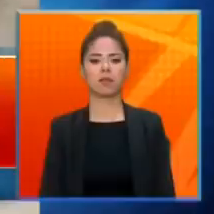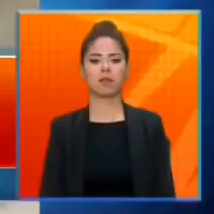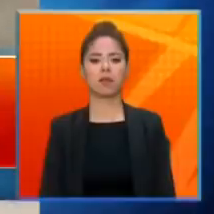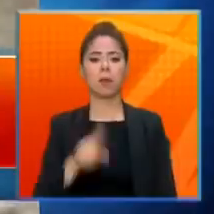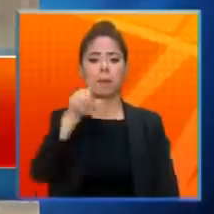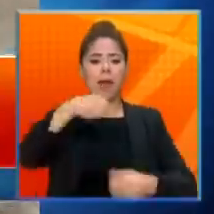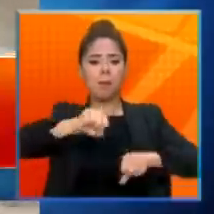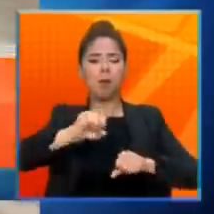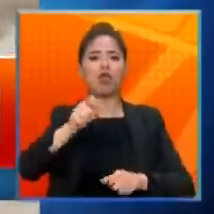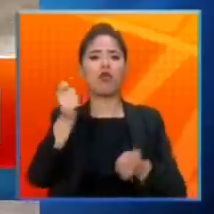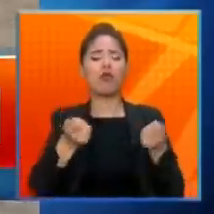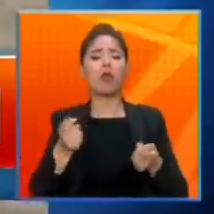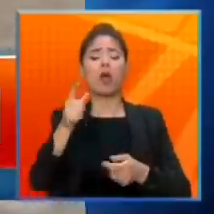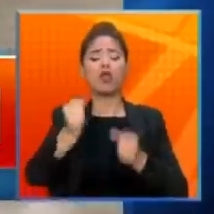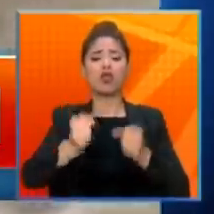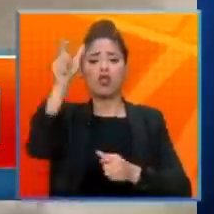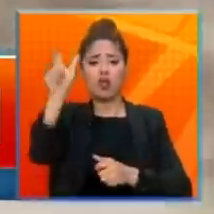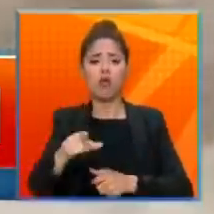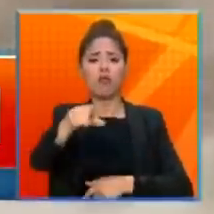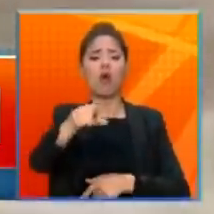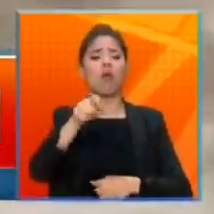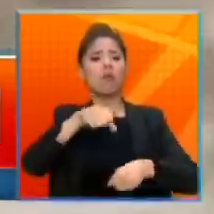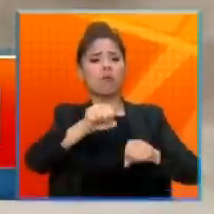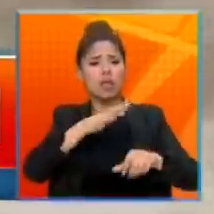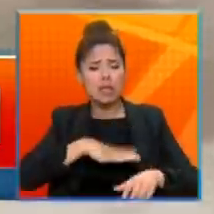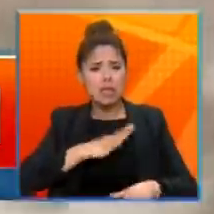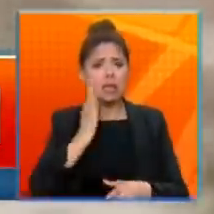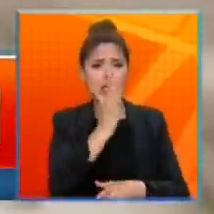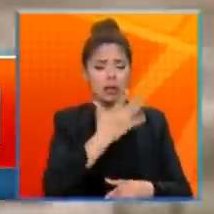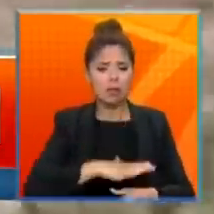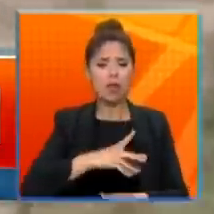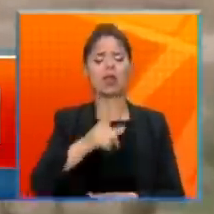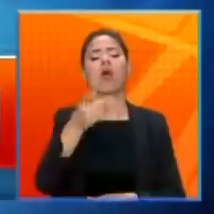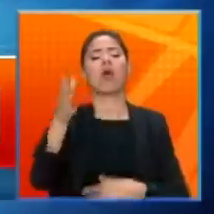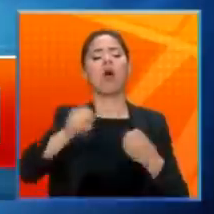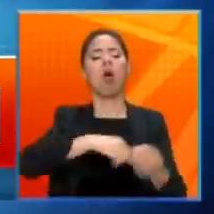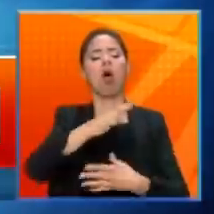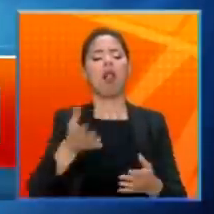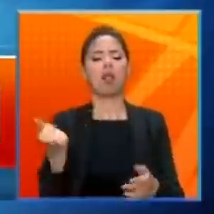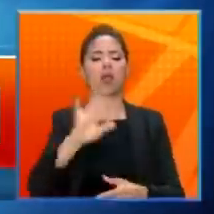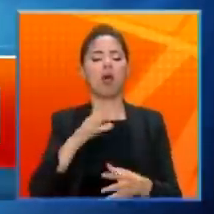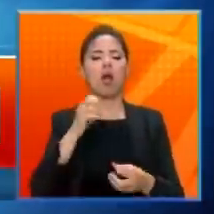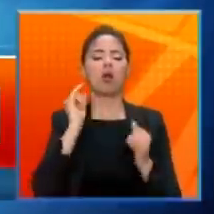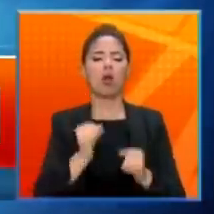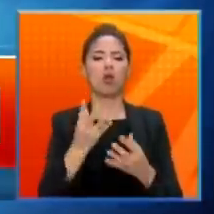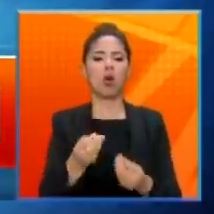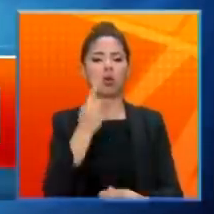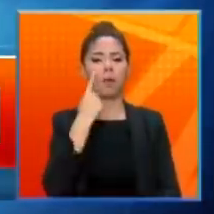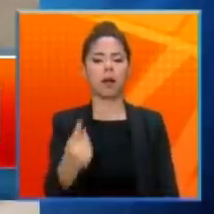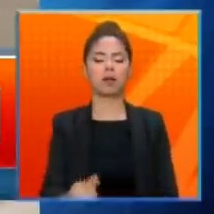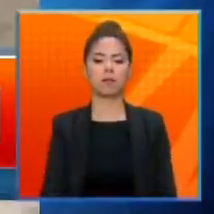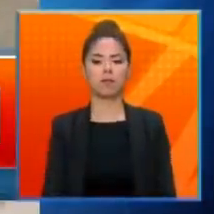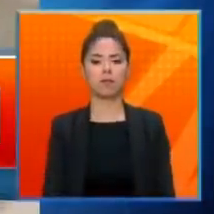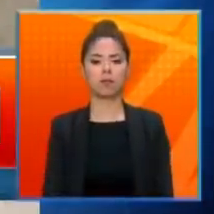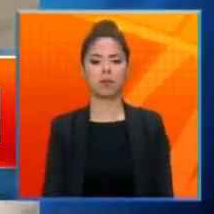Bir motosiklet sürücüsü yağmura aldırış etmeden aracını sürmeye çalıştı ve olanlar oldu. Yavrum ne yapıyorsun sen? Salak mısın sen